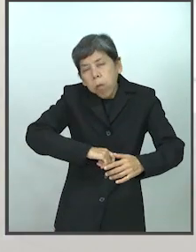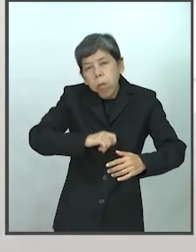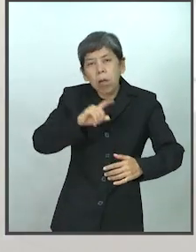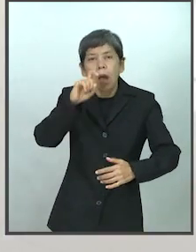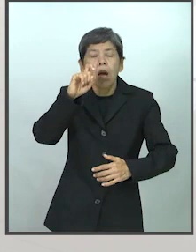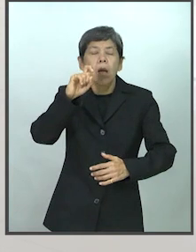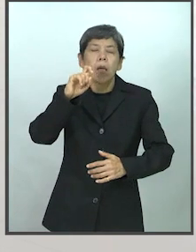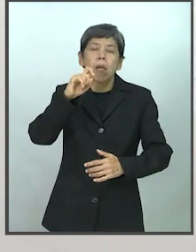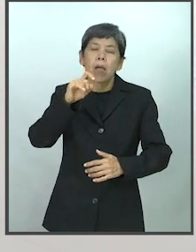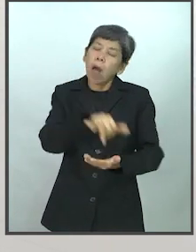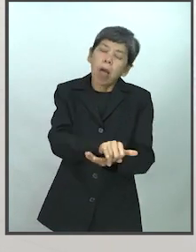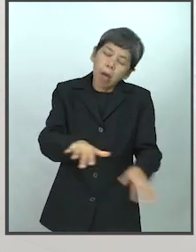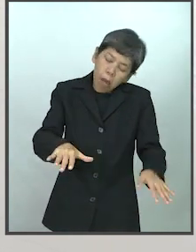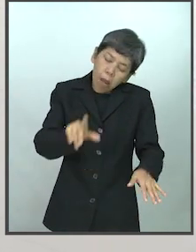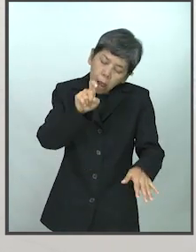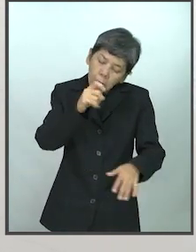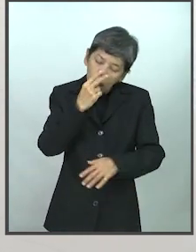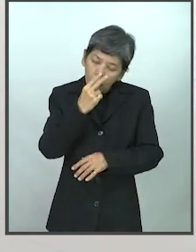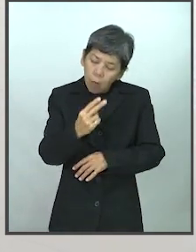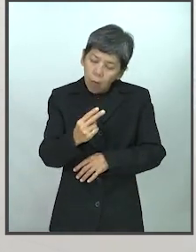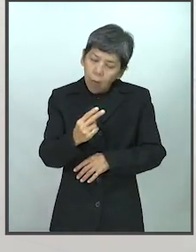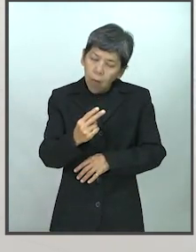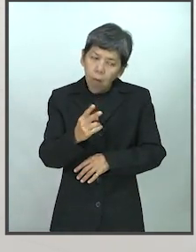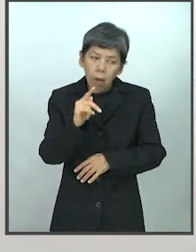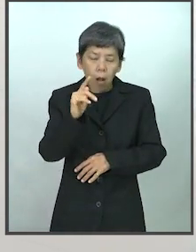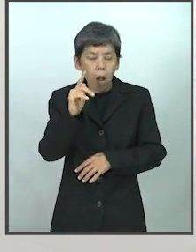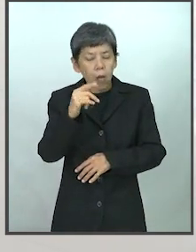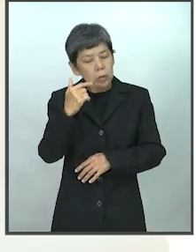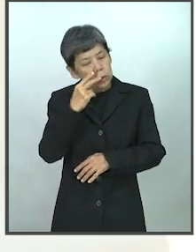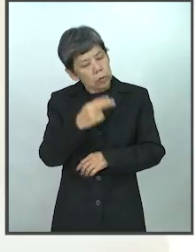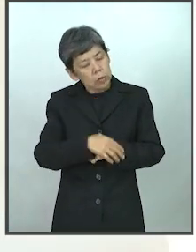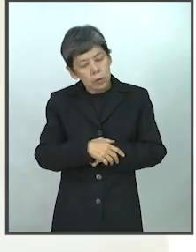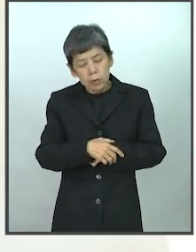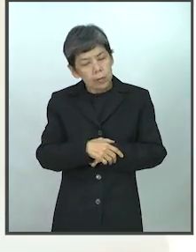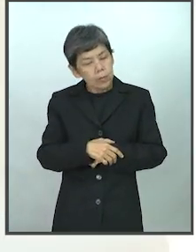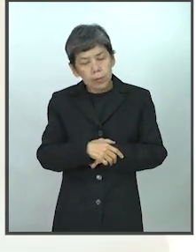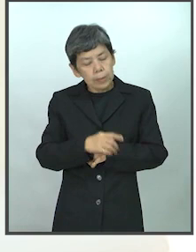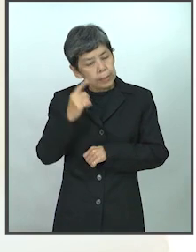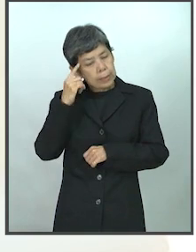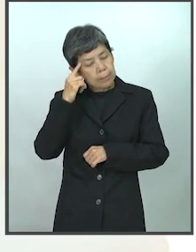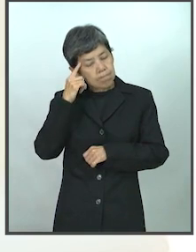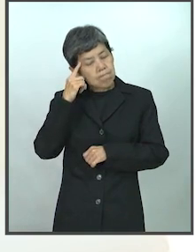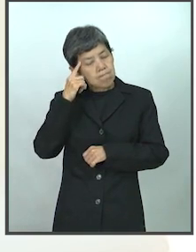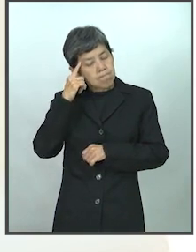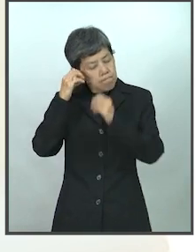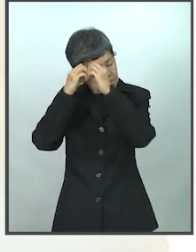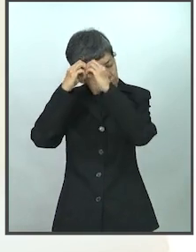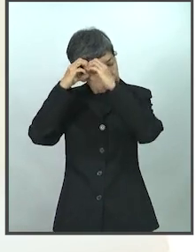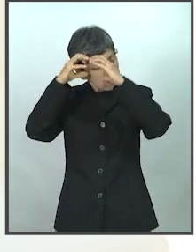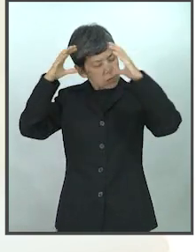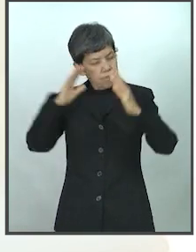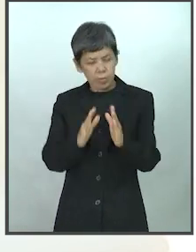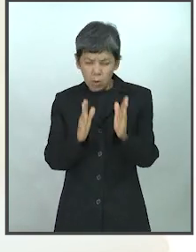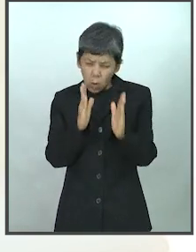งนอนตายอยู่ข้างถนนนักข่าวอาชญากรรมก็เลยจุดประกายว่าค